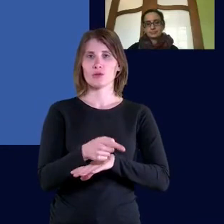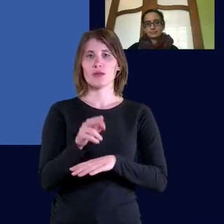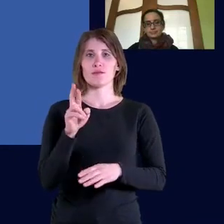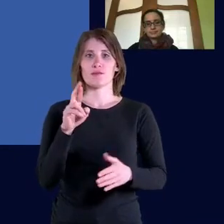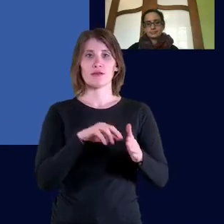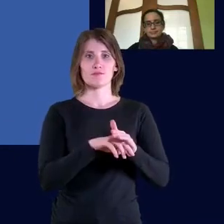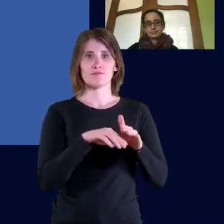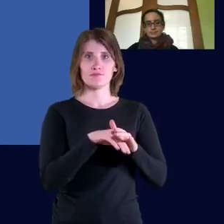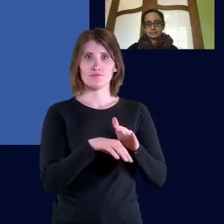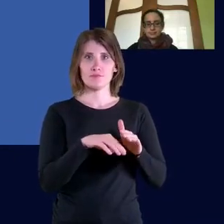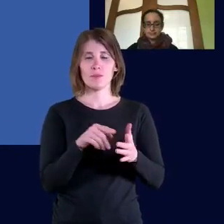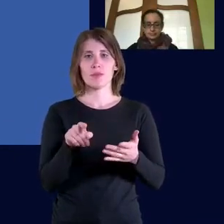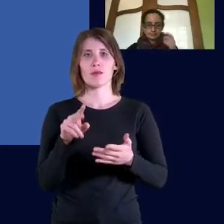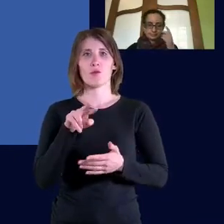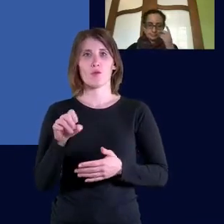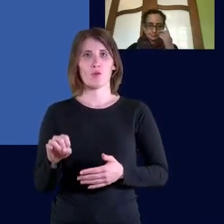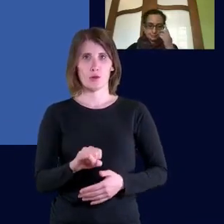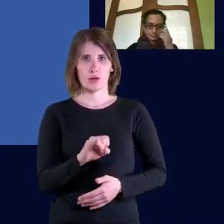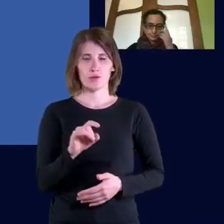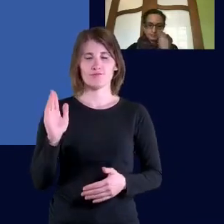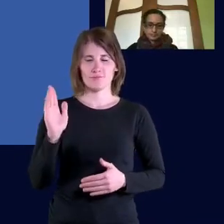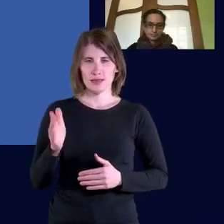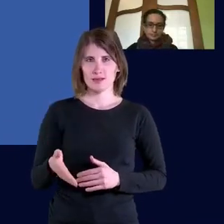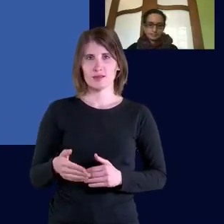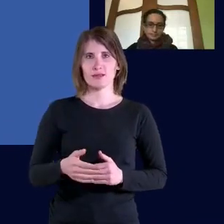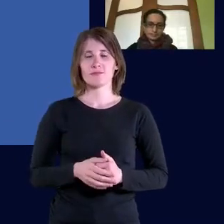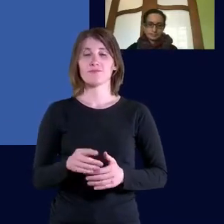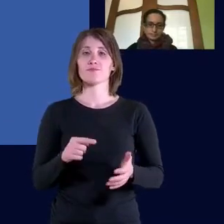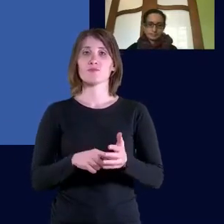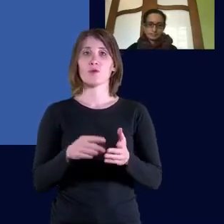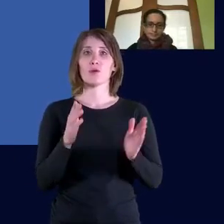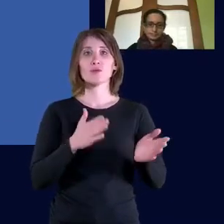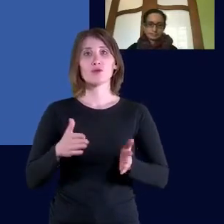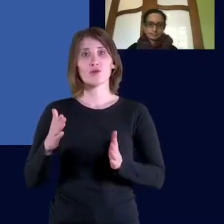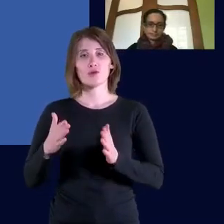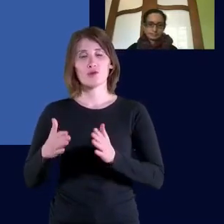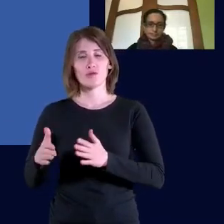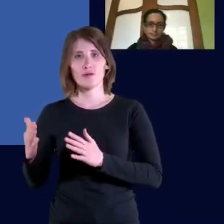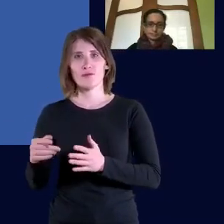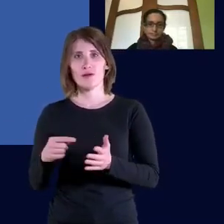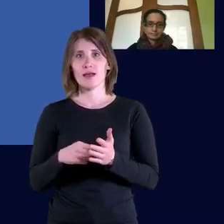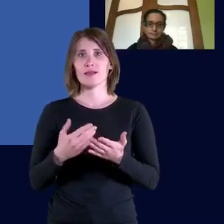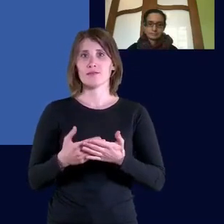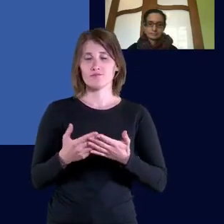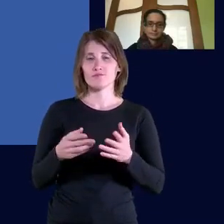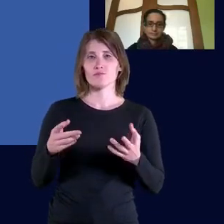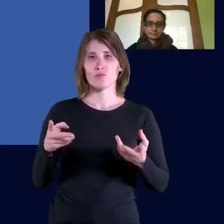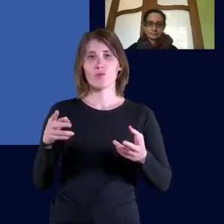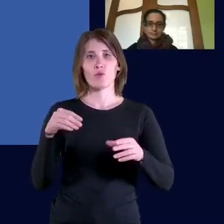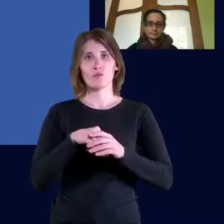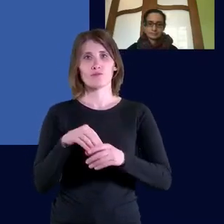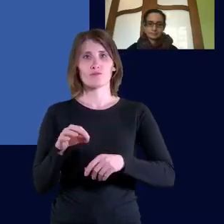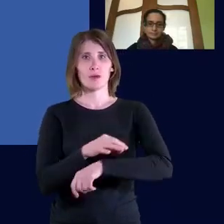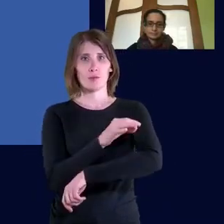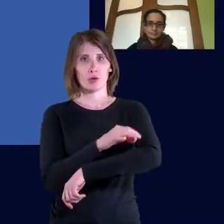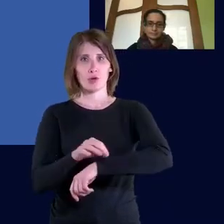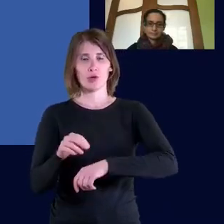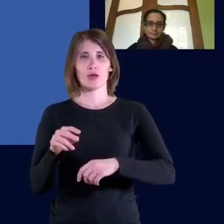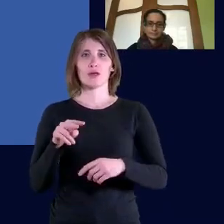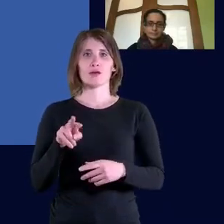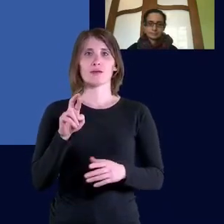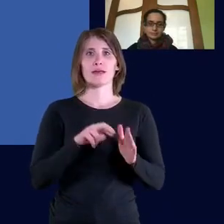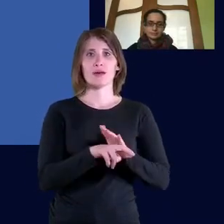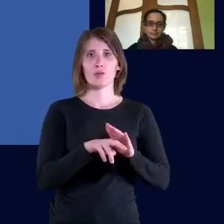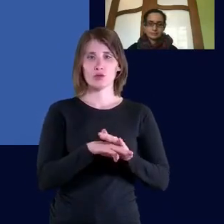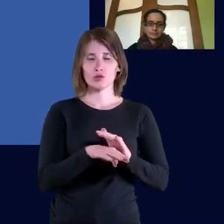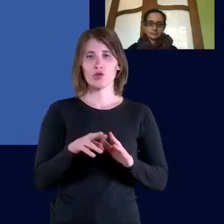repozytorium Uniwersytetu Jagiellońskiego i były one przygotowywane właśnie w ramach projektu repozytorium otwartego dostępu